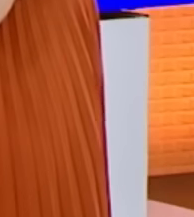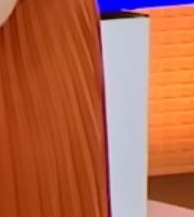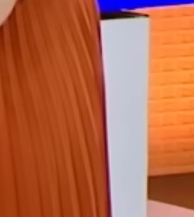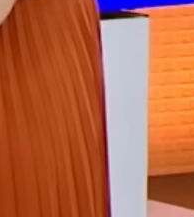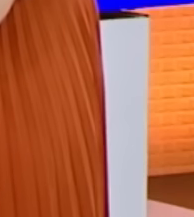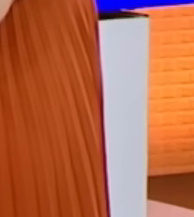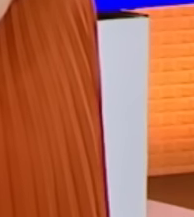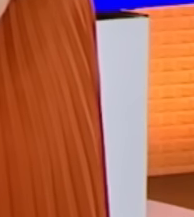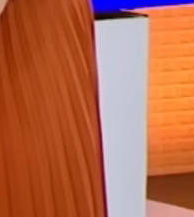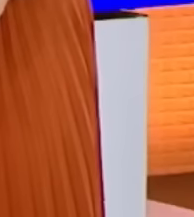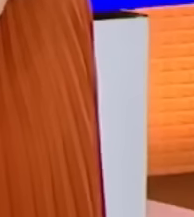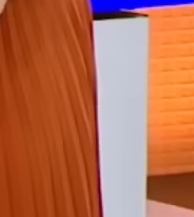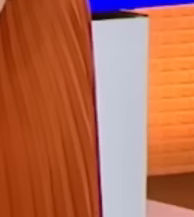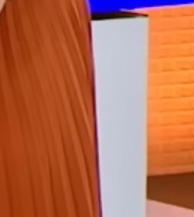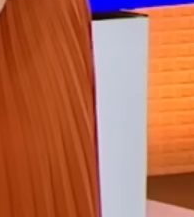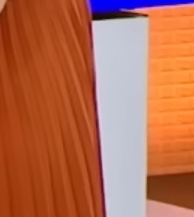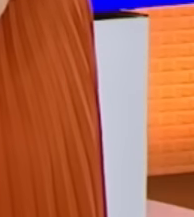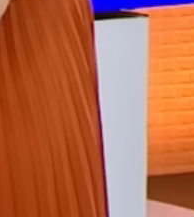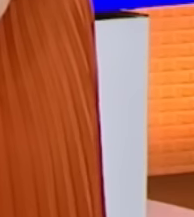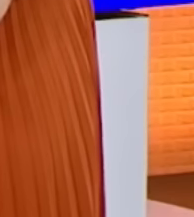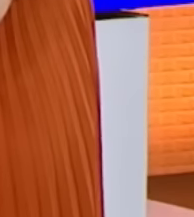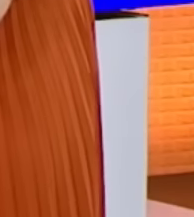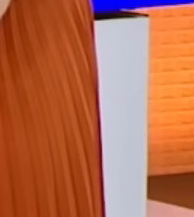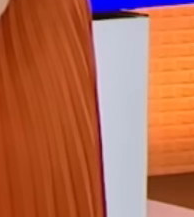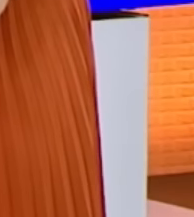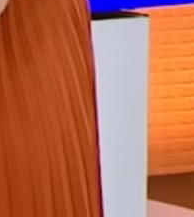TV www.gmanews.tv